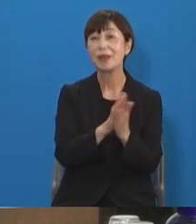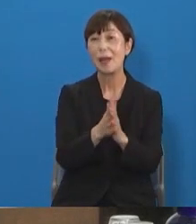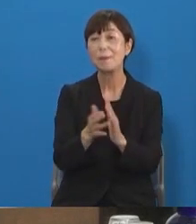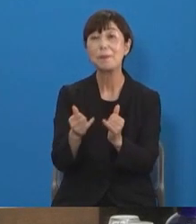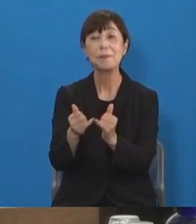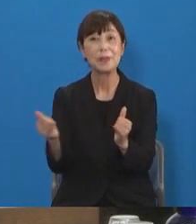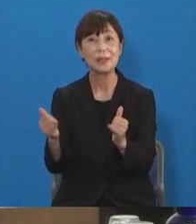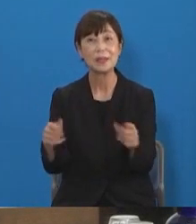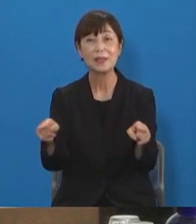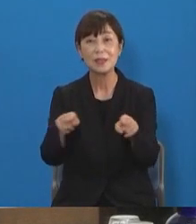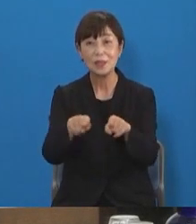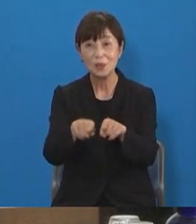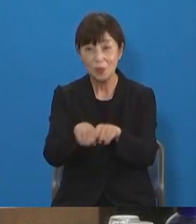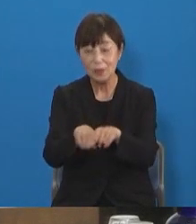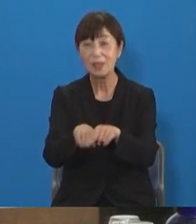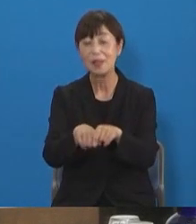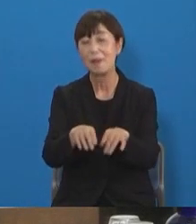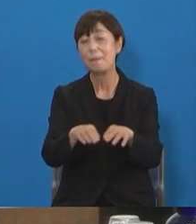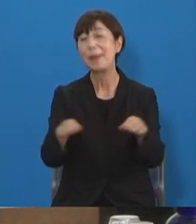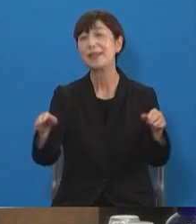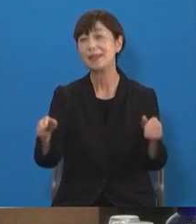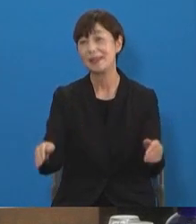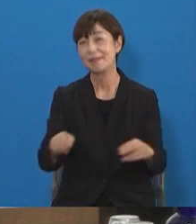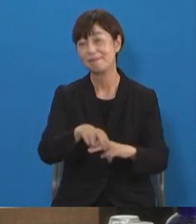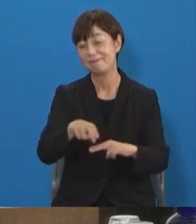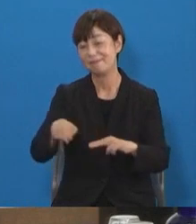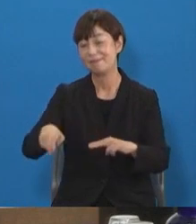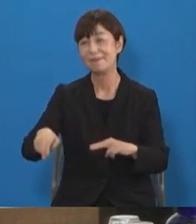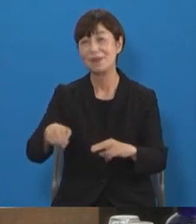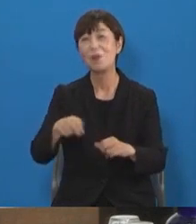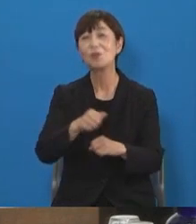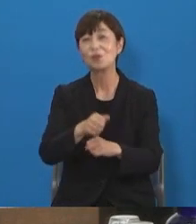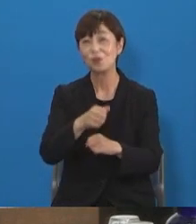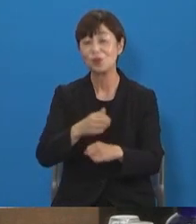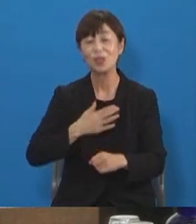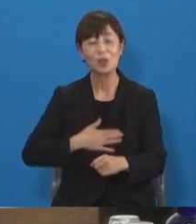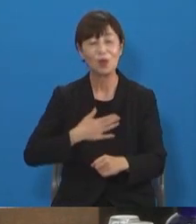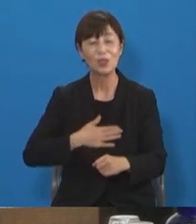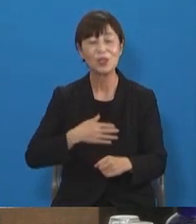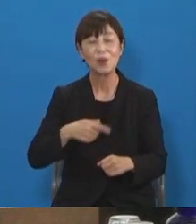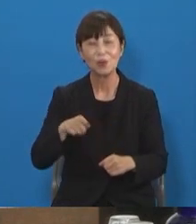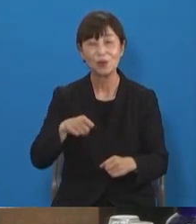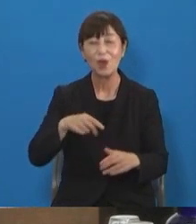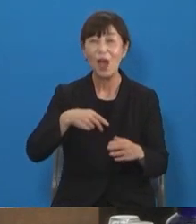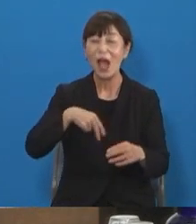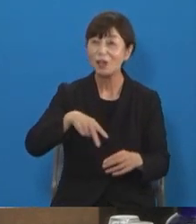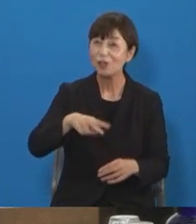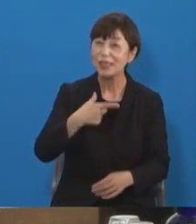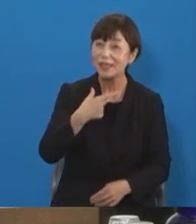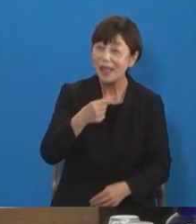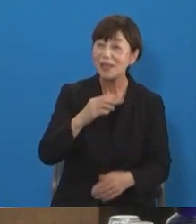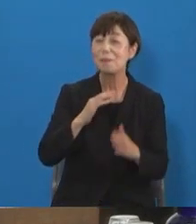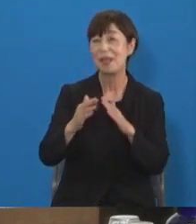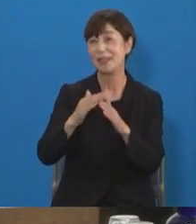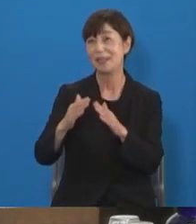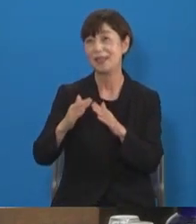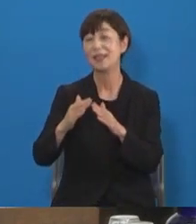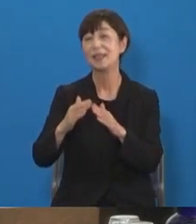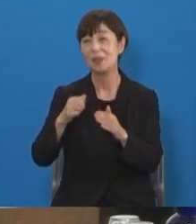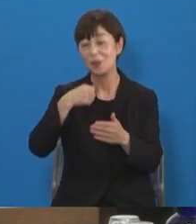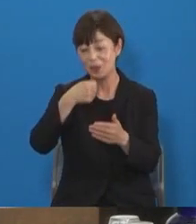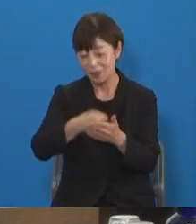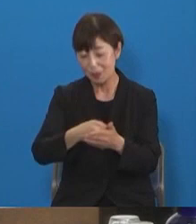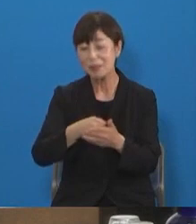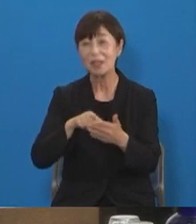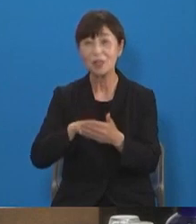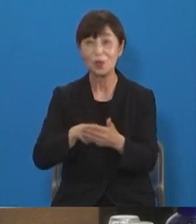ンチの設置を積極的に進みまして、居心地よく出かけなくなる歩きたくなる街の実現に努力してま